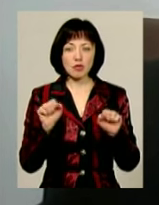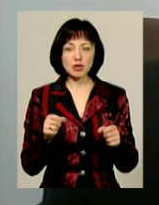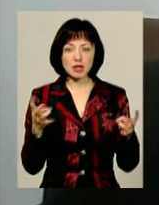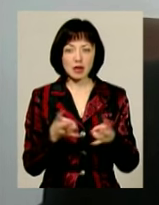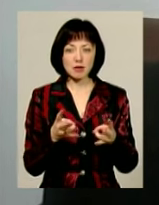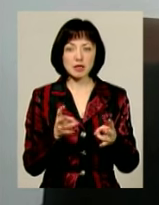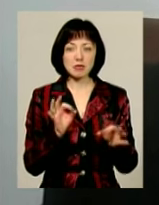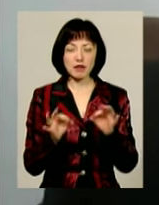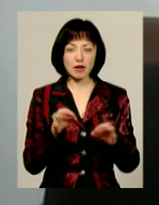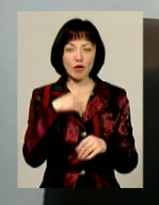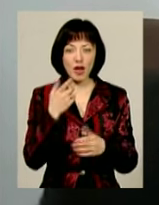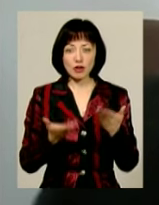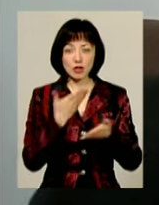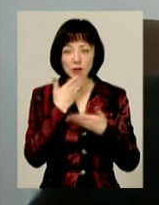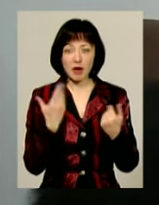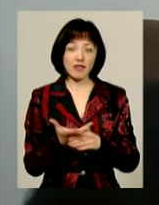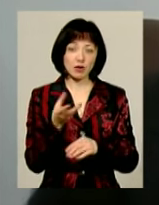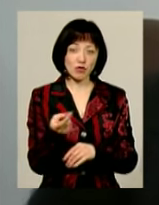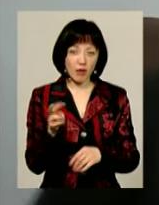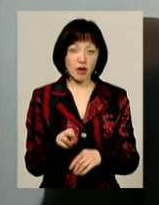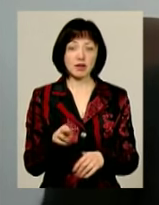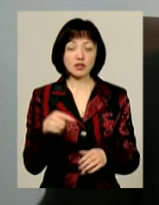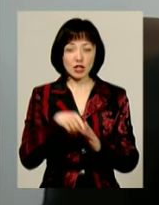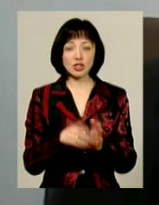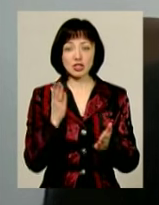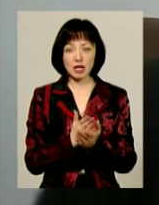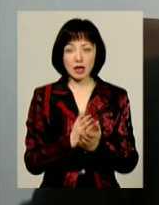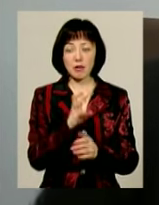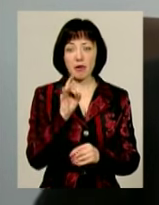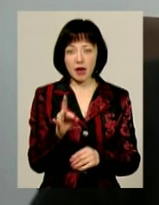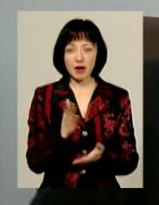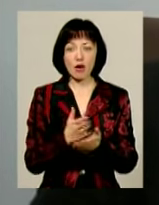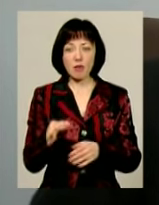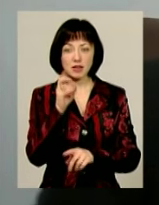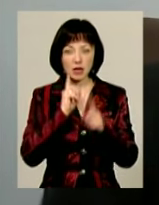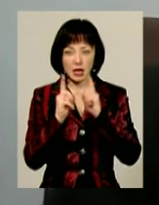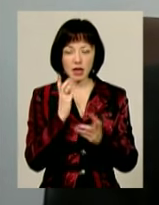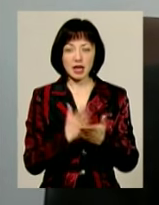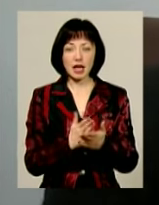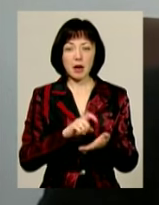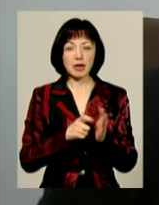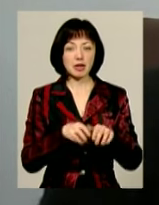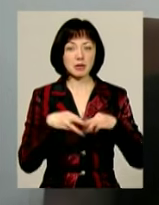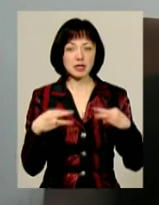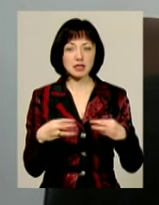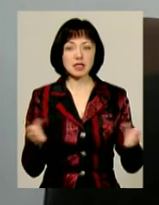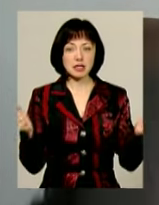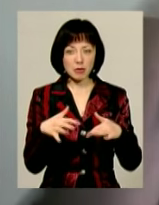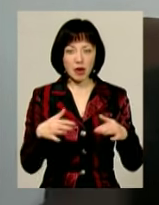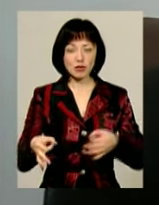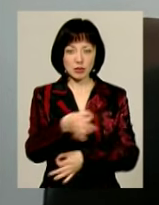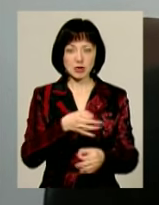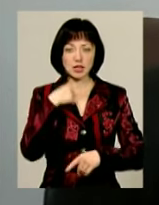треба справедливо говорити. Якщо немає фінансування, значить для цього є мери, для цього є обласна рада, для цього є кабінет міністрів. Зібралися